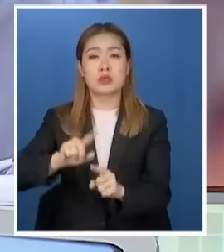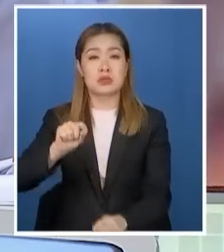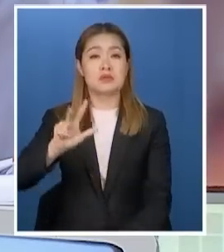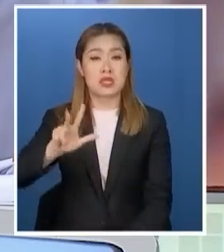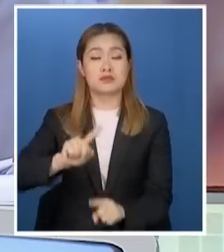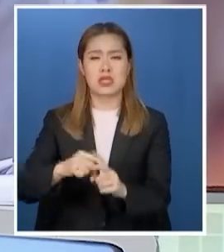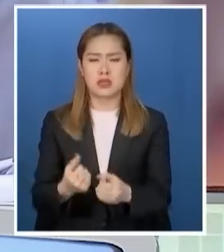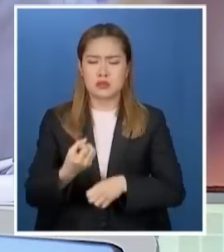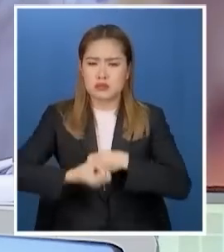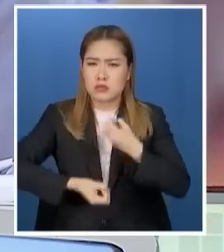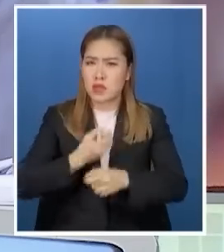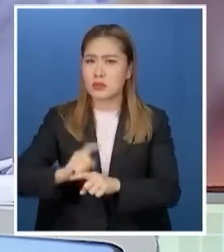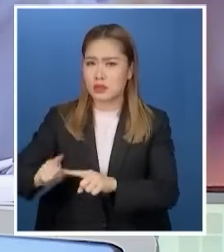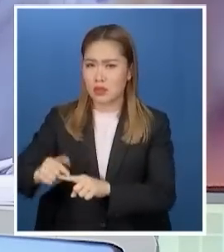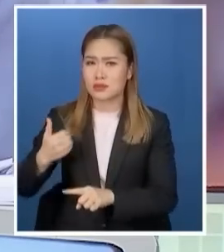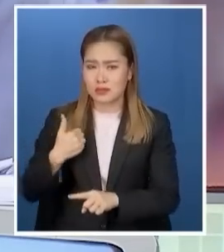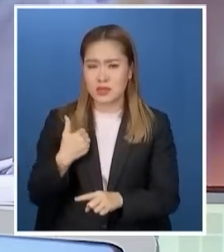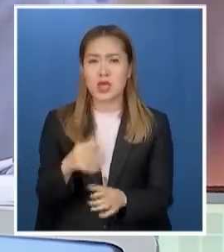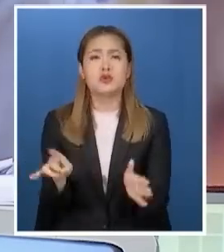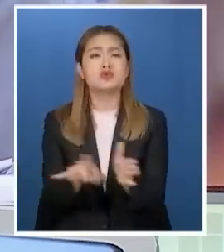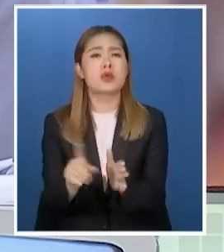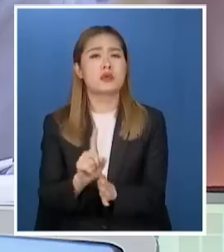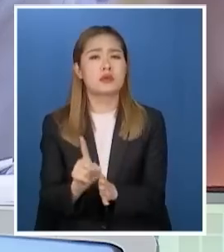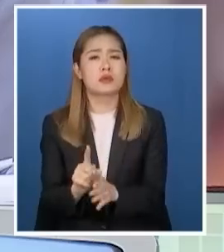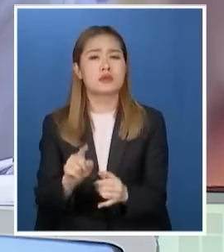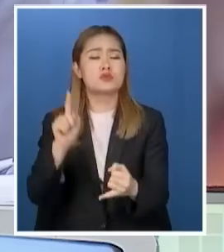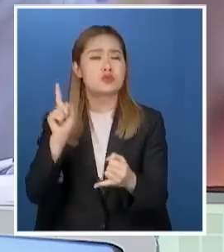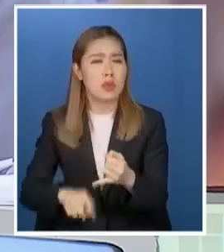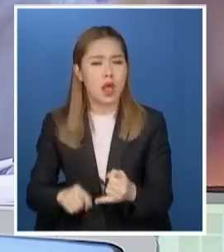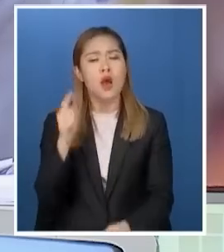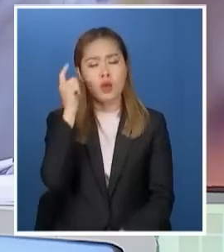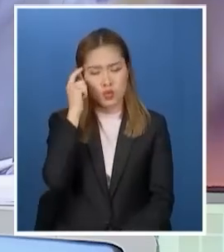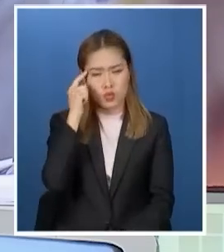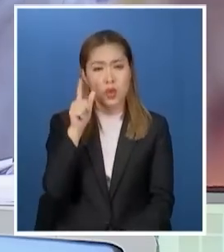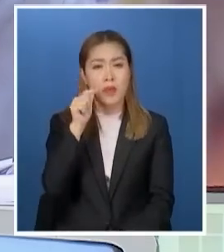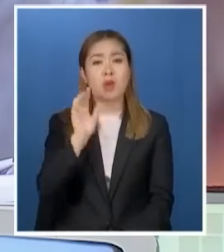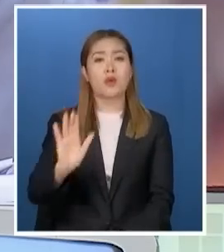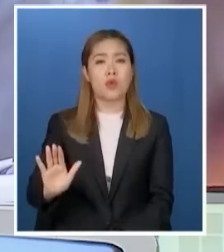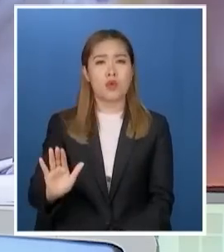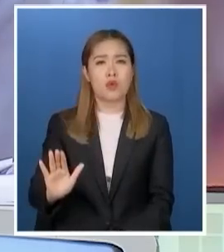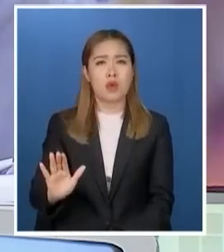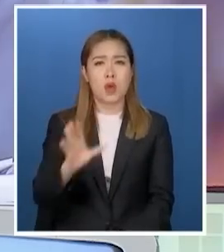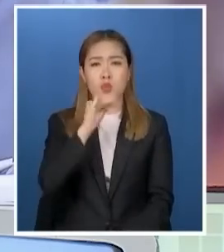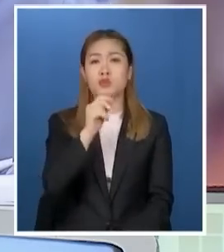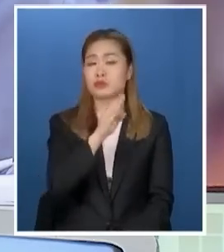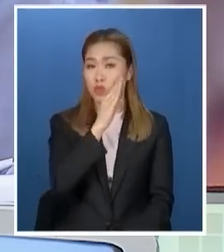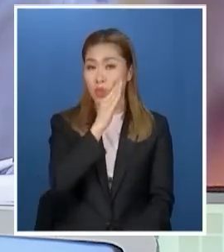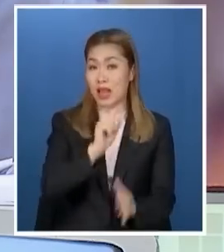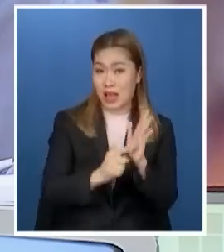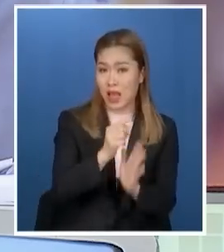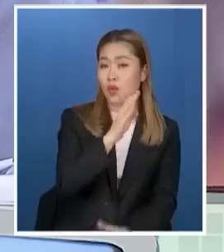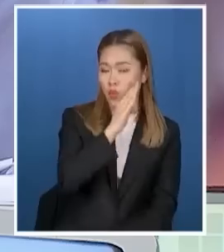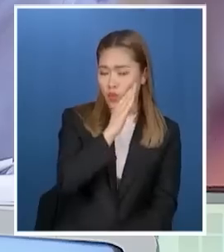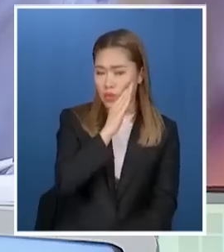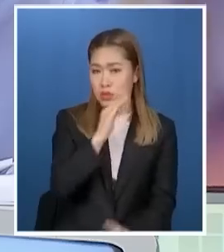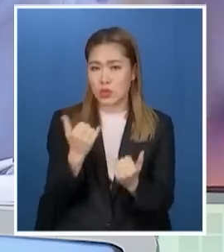านะมันสะท้อนอะไรได้หลายๆอย่างคือสุดท้ายแล้วปลายทางเรารู้ดีนะฮะว่าแม่ของเด็กเนี่ยไม่ได้พูดความจริงตั้งแต่แรก